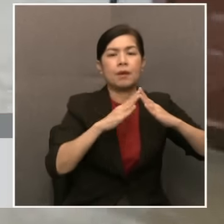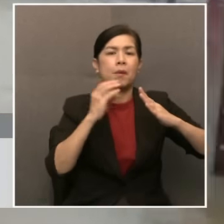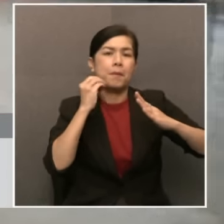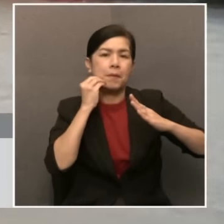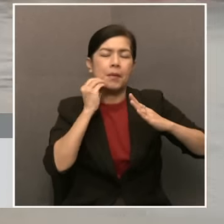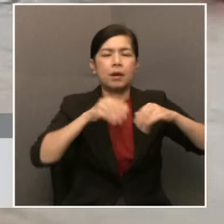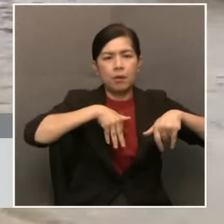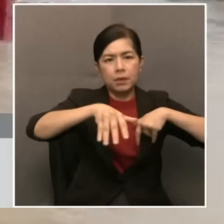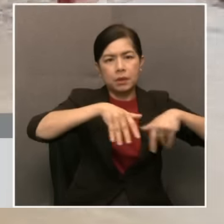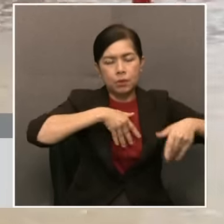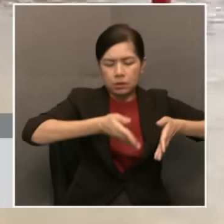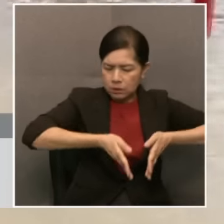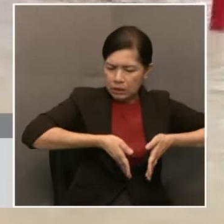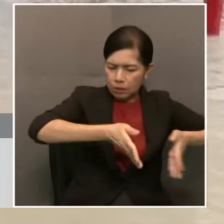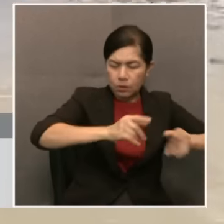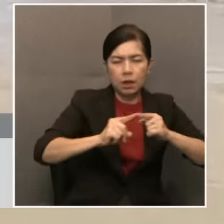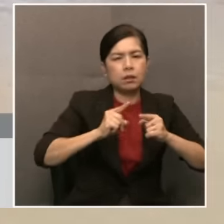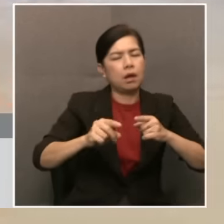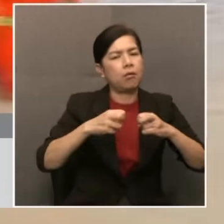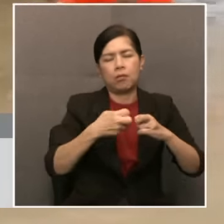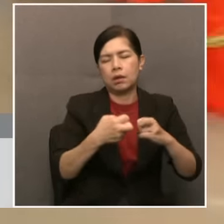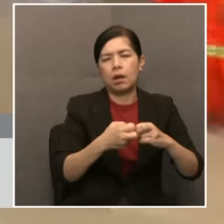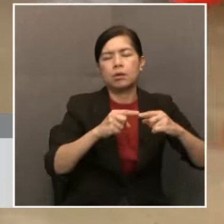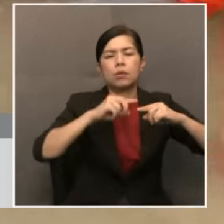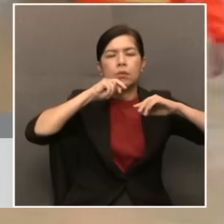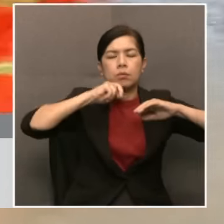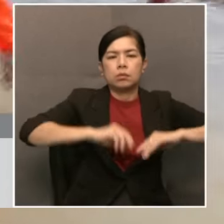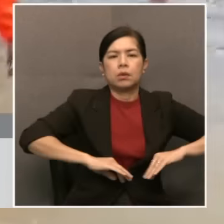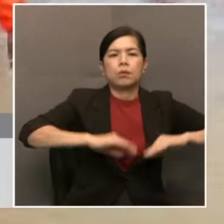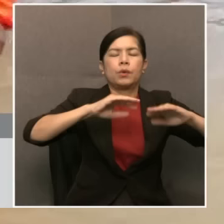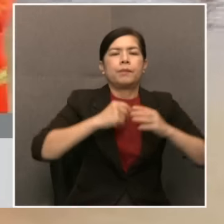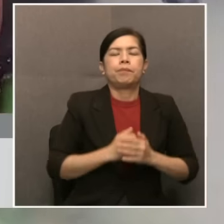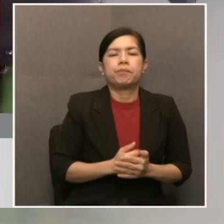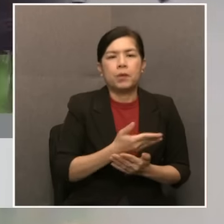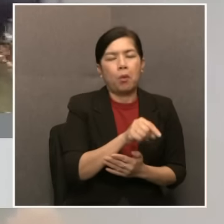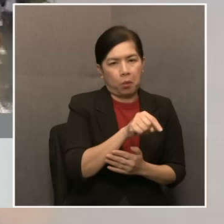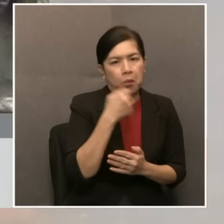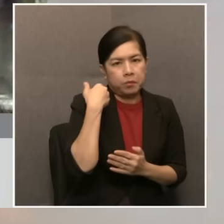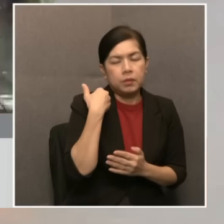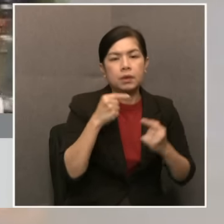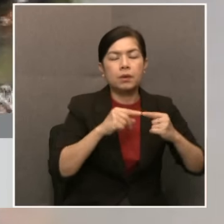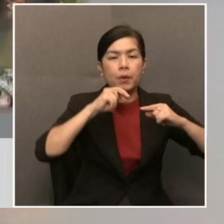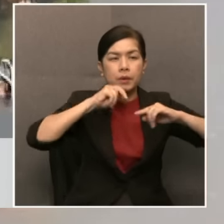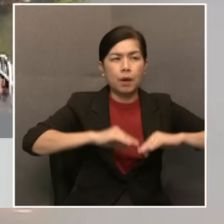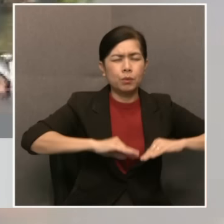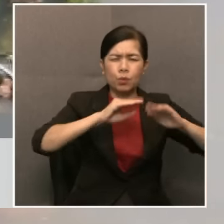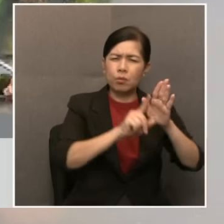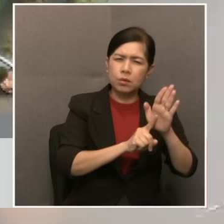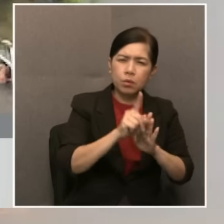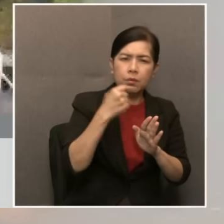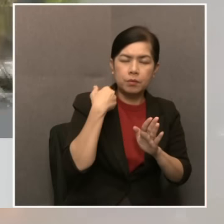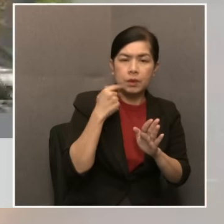องรวมทั้งสถานที่ราชการต่างๆได้รับผลกระทบกันเป็นวงกว้างเลยนะคะบางจุดระดับน้ำท่วมสูงมากต้องรีบอพยพประชาชน